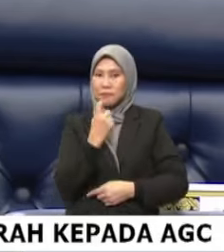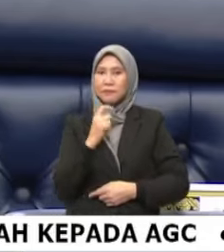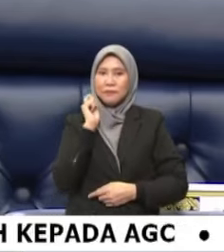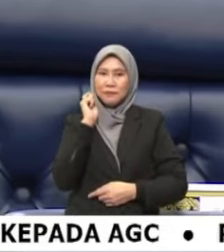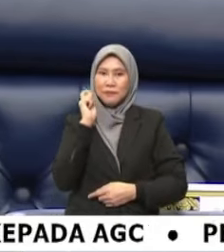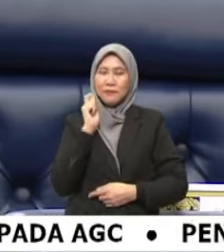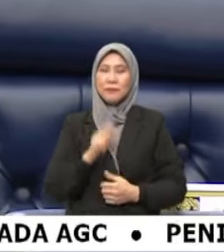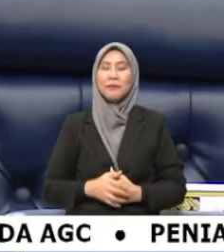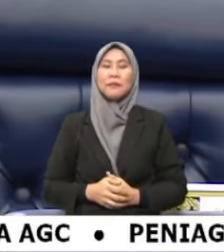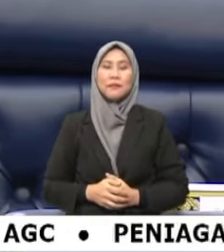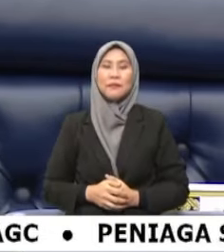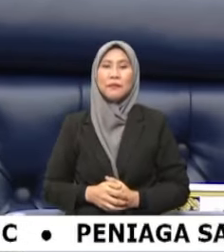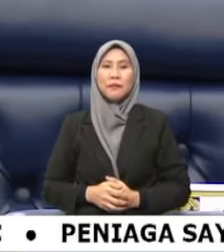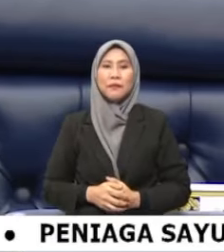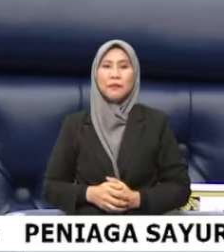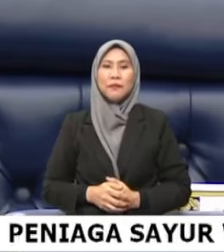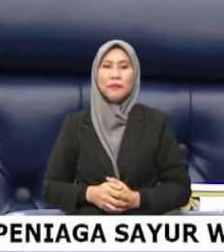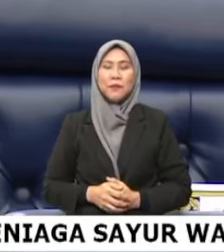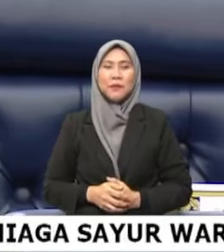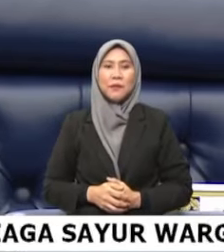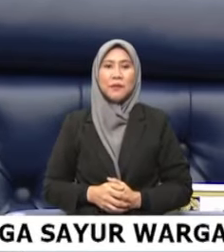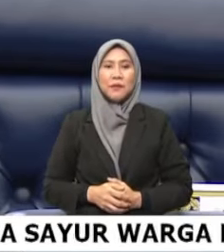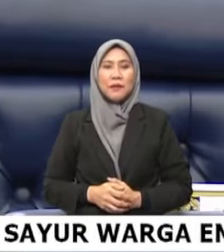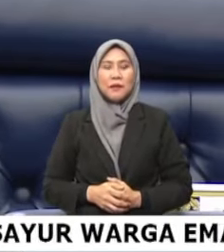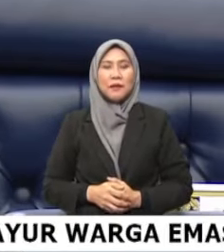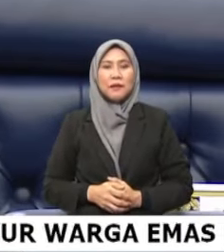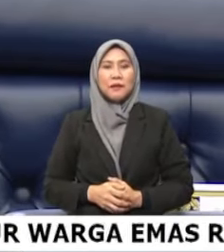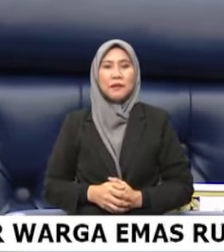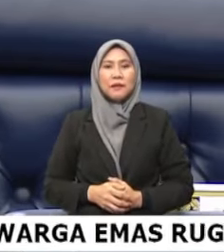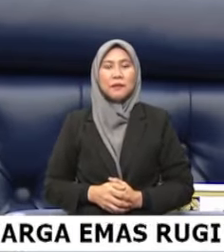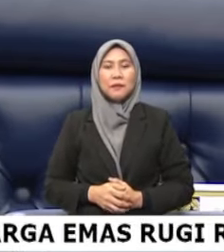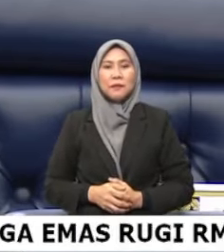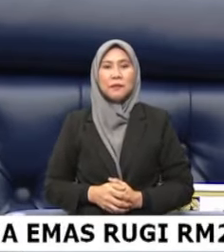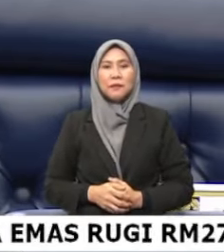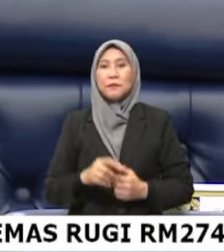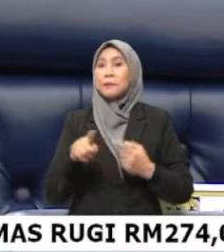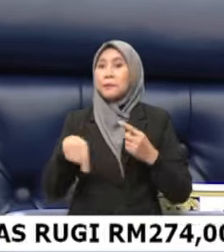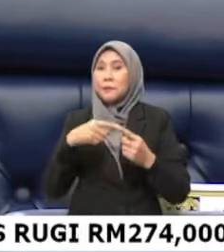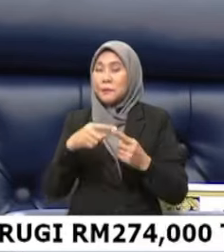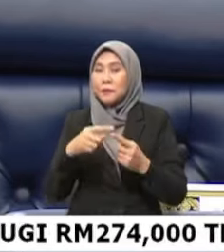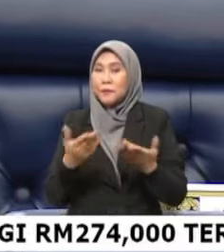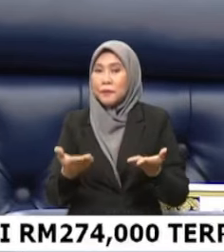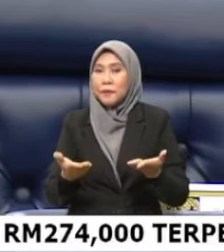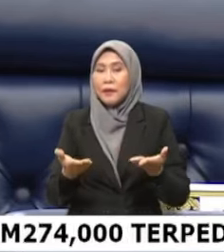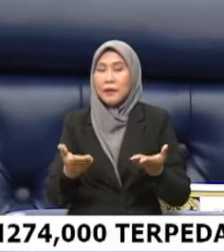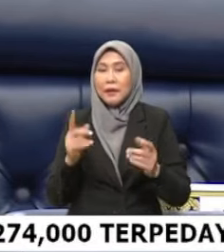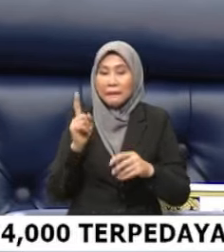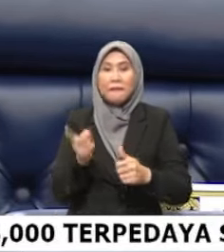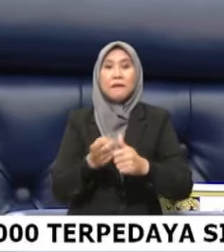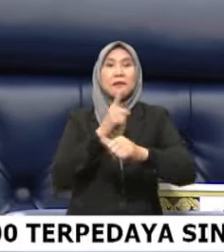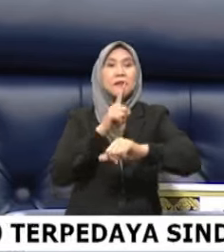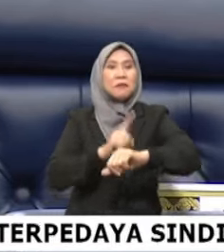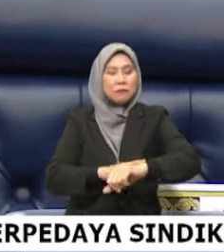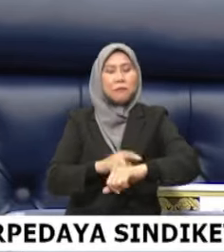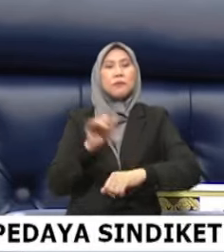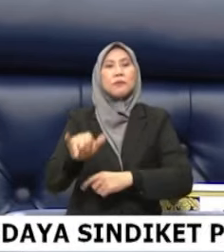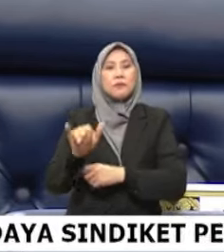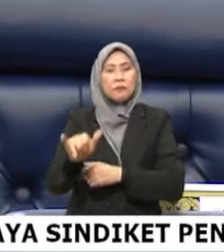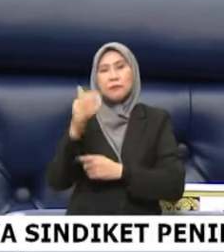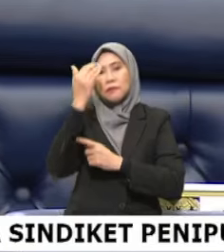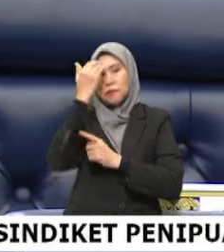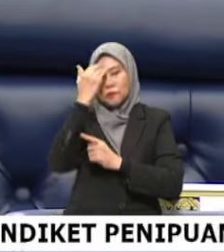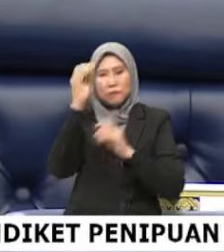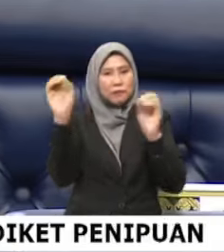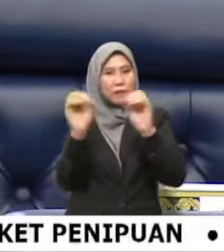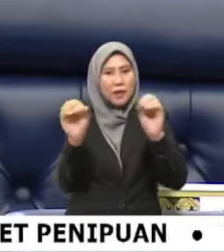dalam Kamakas minggu dulu. Dan itu pada adalah kali pertama kita mengetahui bahawa tidak